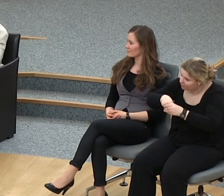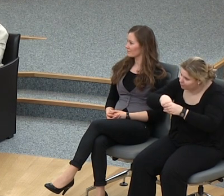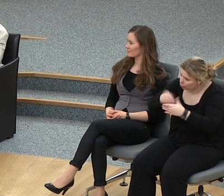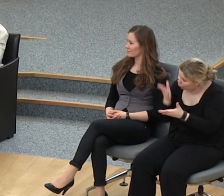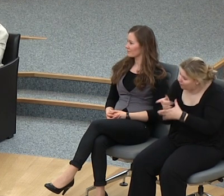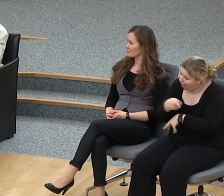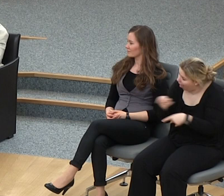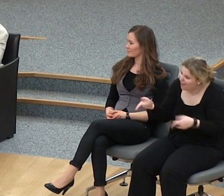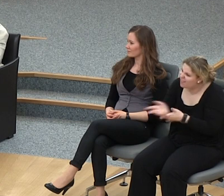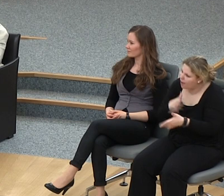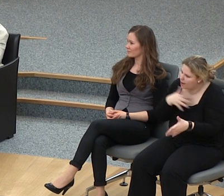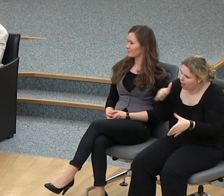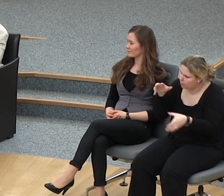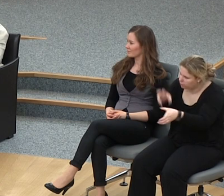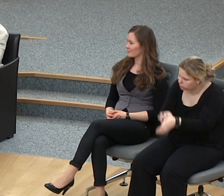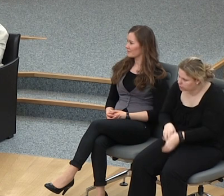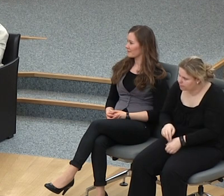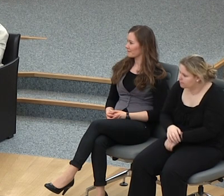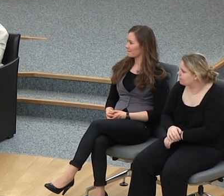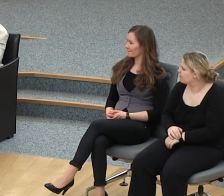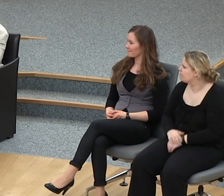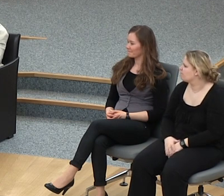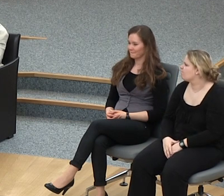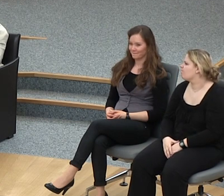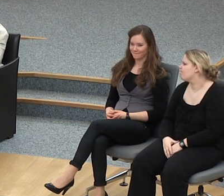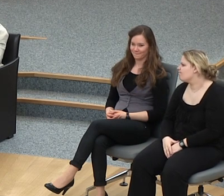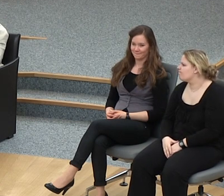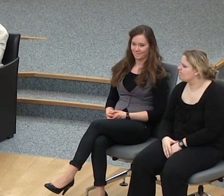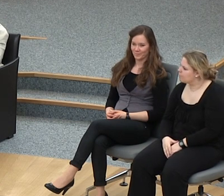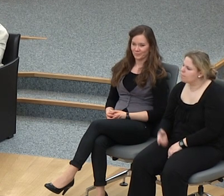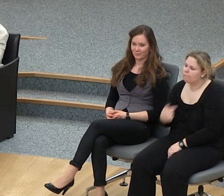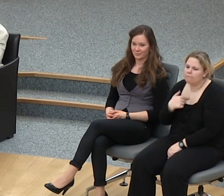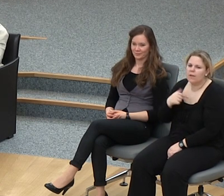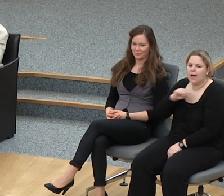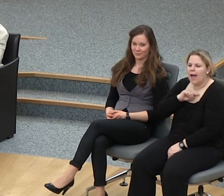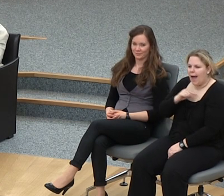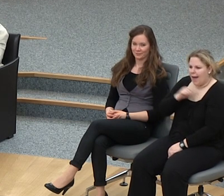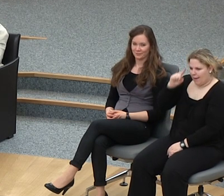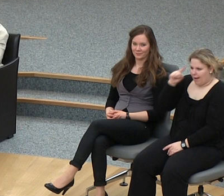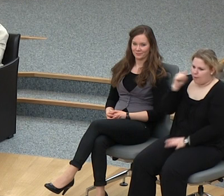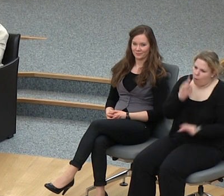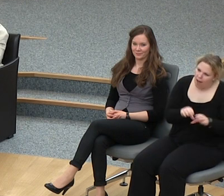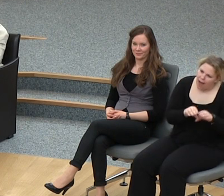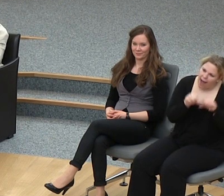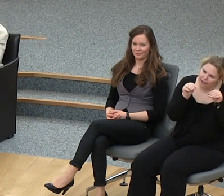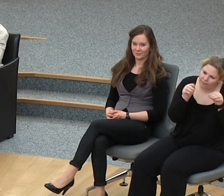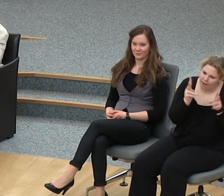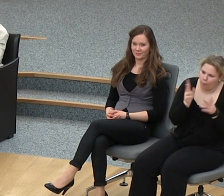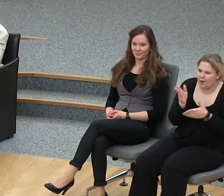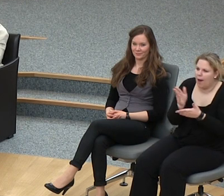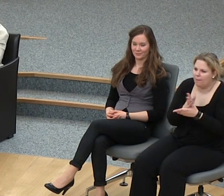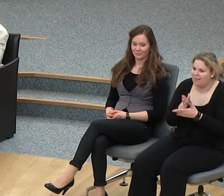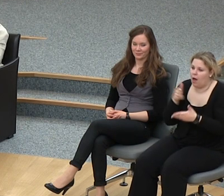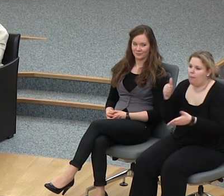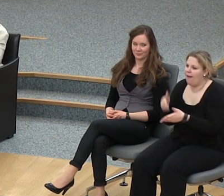noch schneller vorangehen? Also ich weiß nicht, ob wir am Anfang oder in der Mitte sind, aber am Ende sind